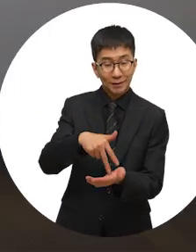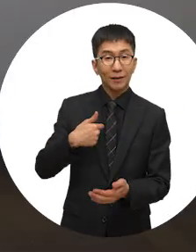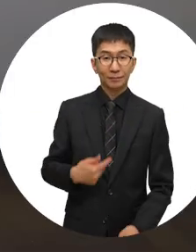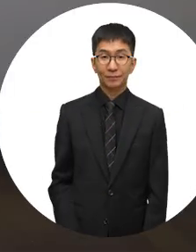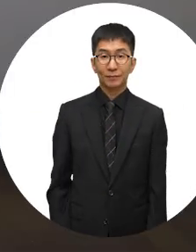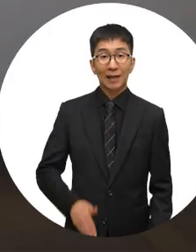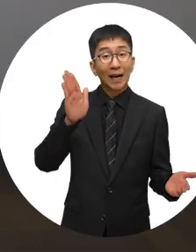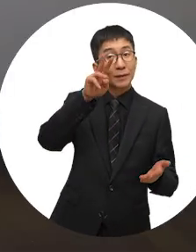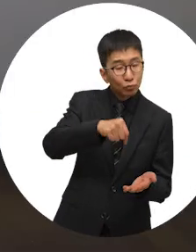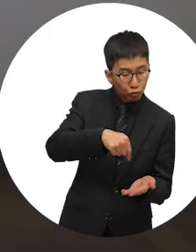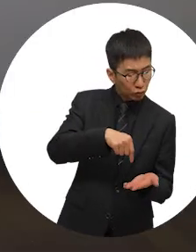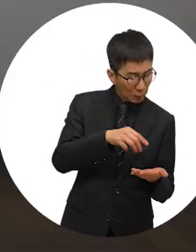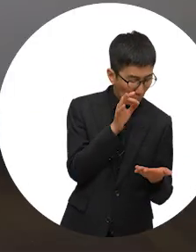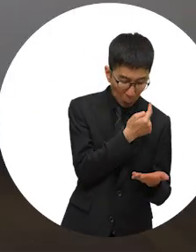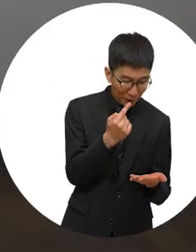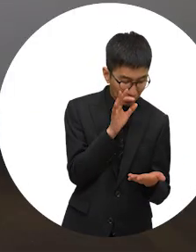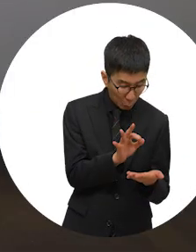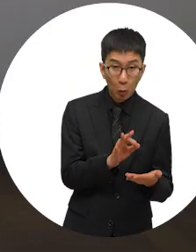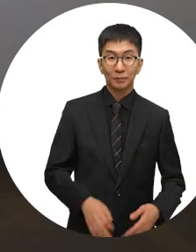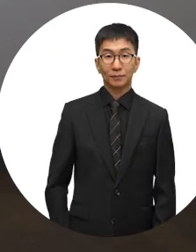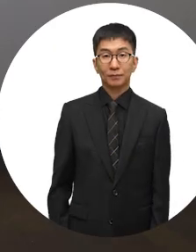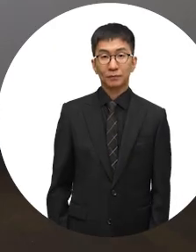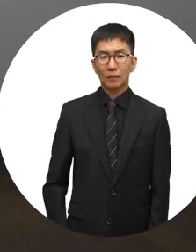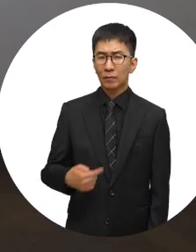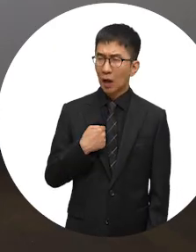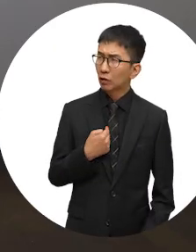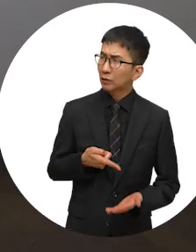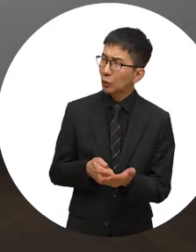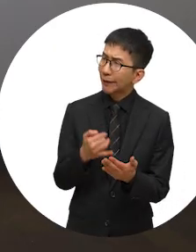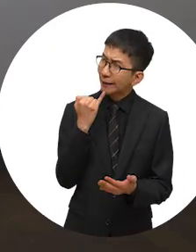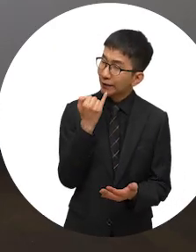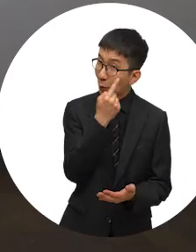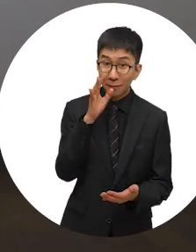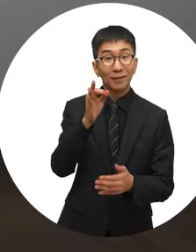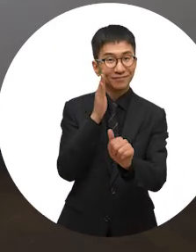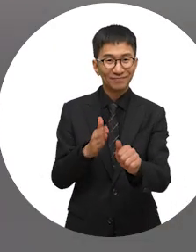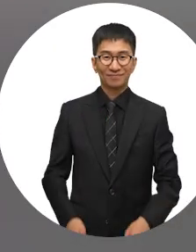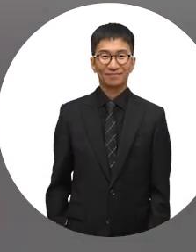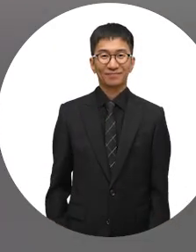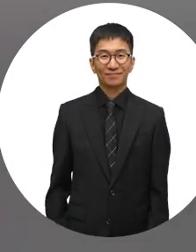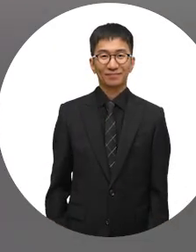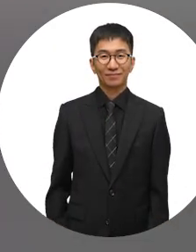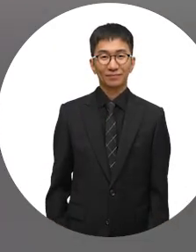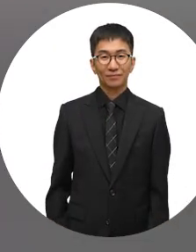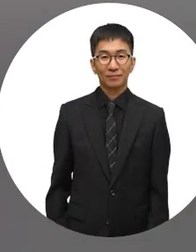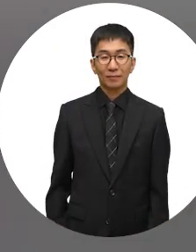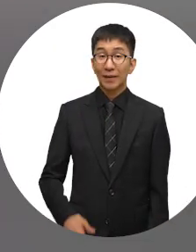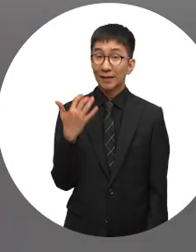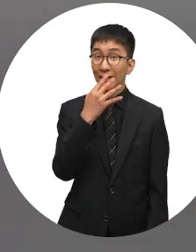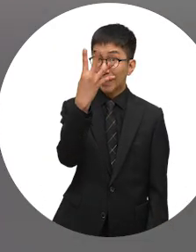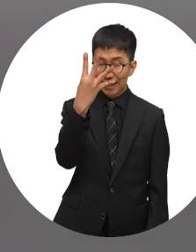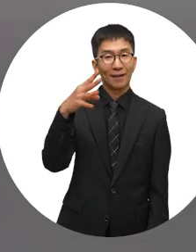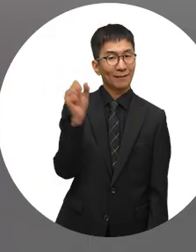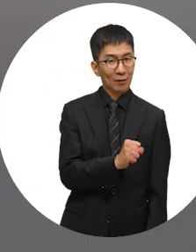사정관의 시각에서 자신의 학생부를 분석하고 점검해보면 지원 준비에 큰 도움이 될 것입니다. 먼저 서로 다른 색상의